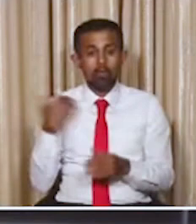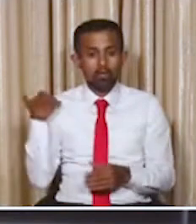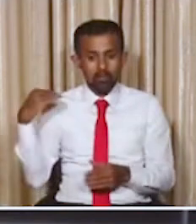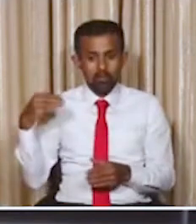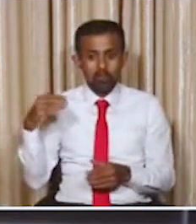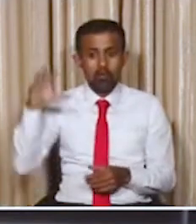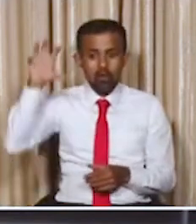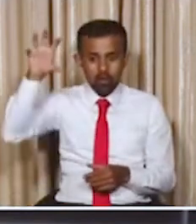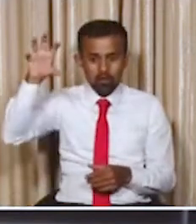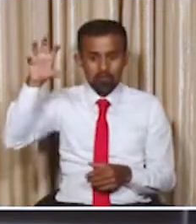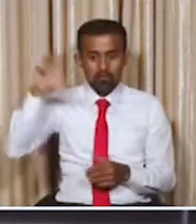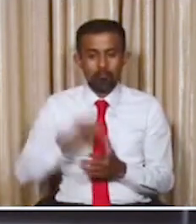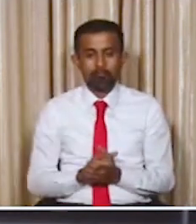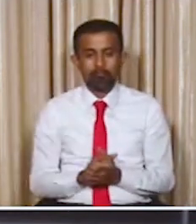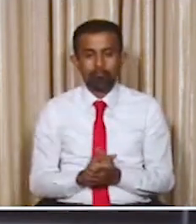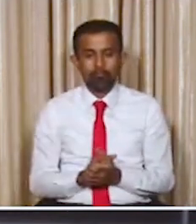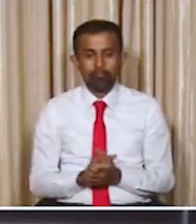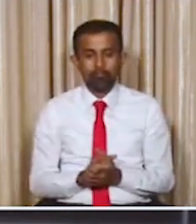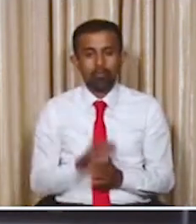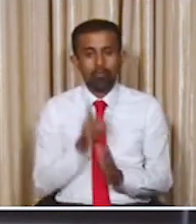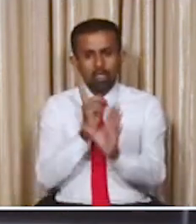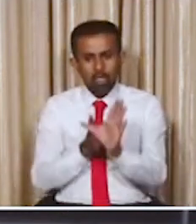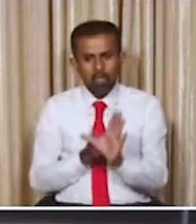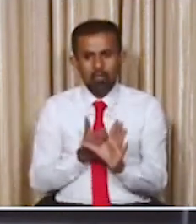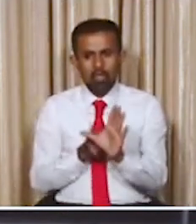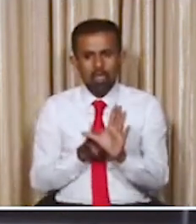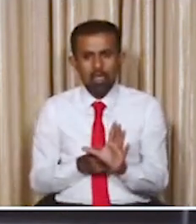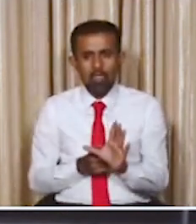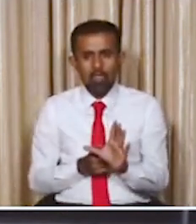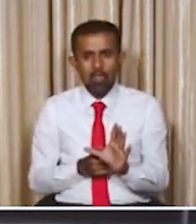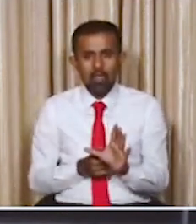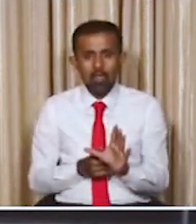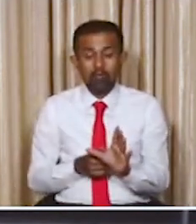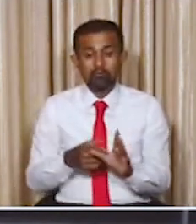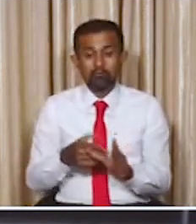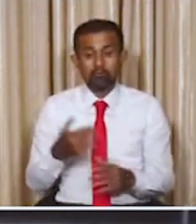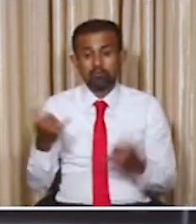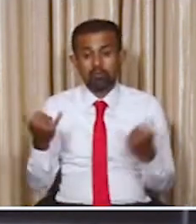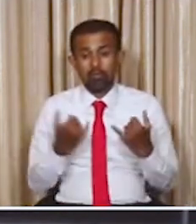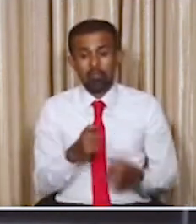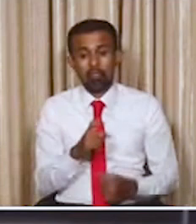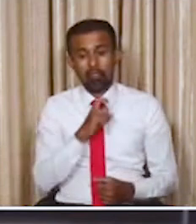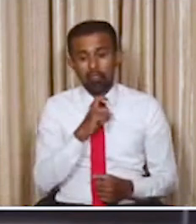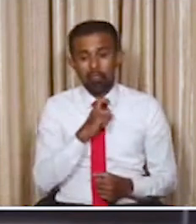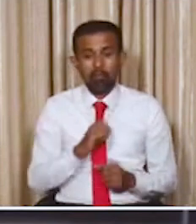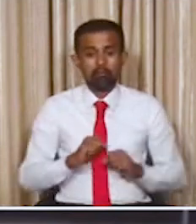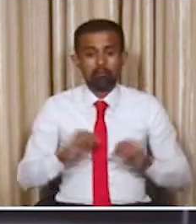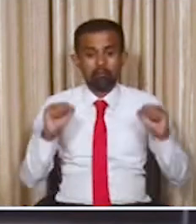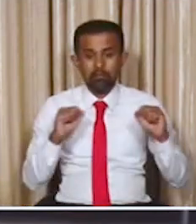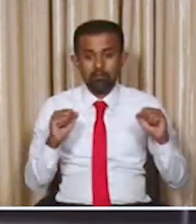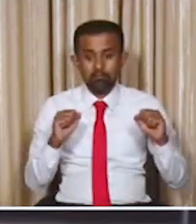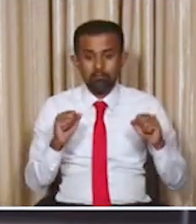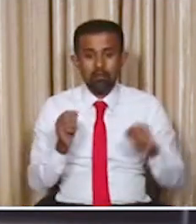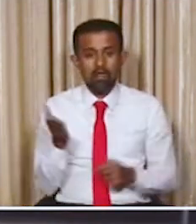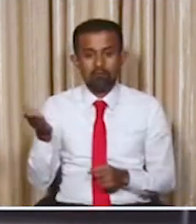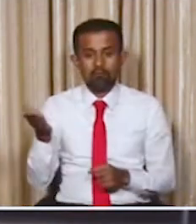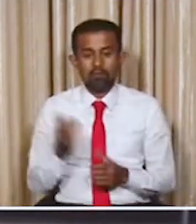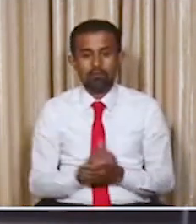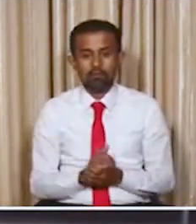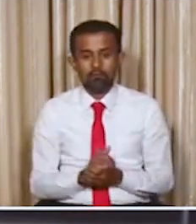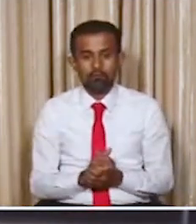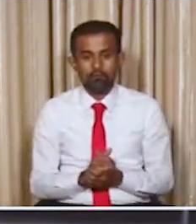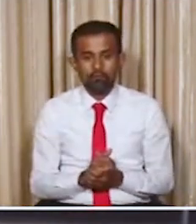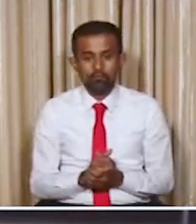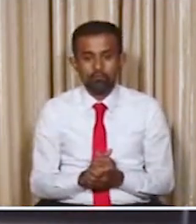රටක් ඉතින් මේක හැමදාම නැට්ටෙන් අල්ලලා ගොම ගාගෙන කෑ ගහගෙන උද්ඝෝෂණ කරන කට්ටියක් ඉන්නේ මේකේ